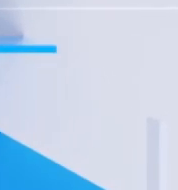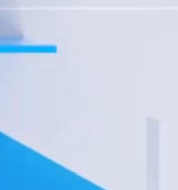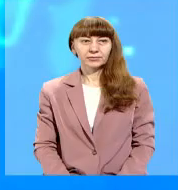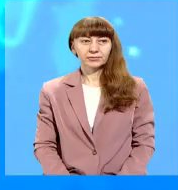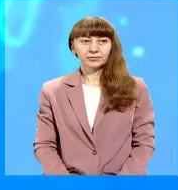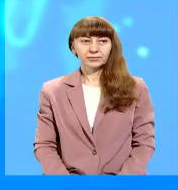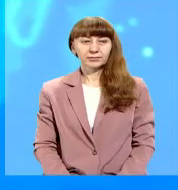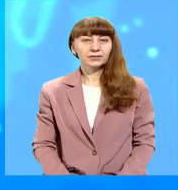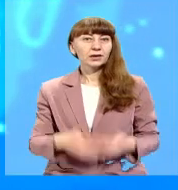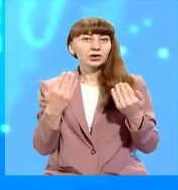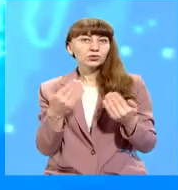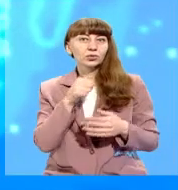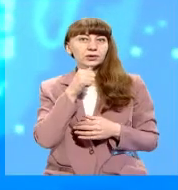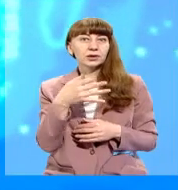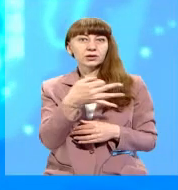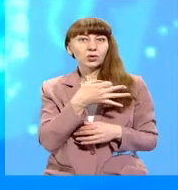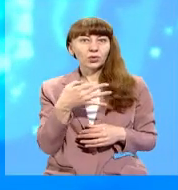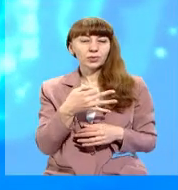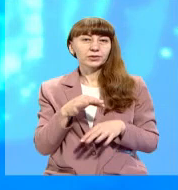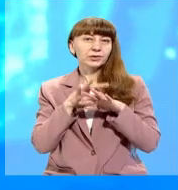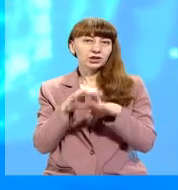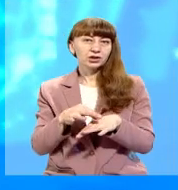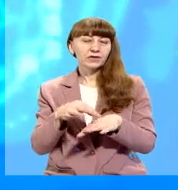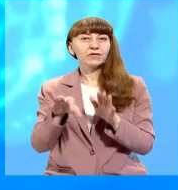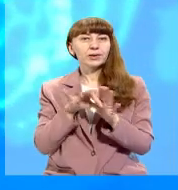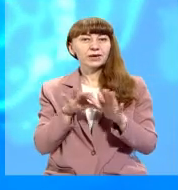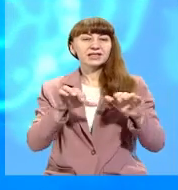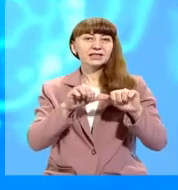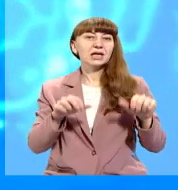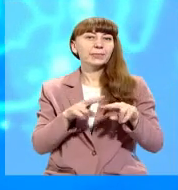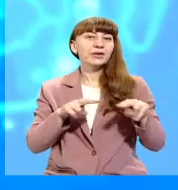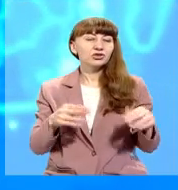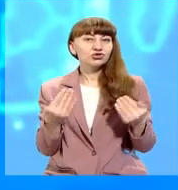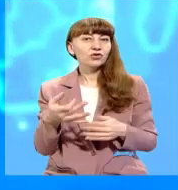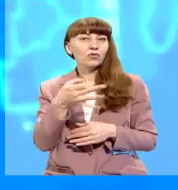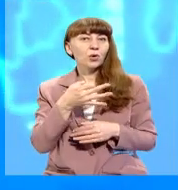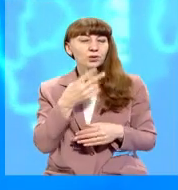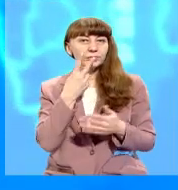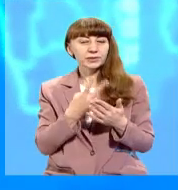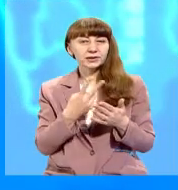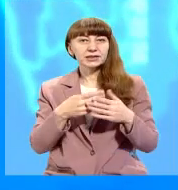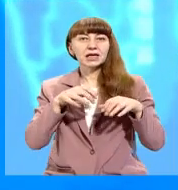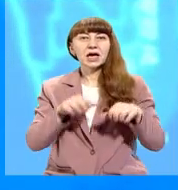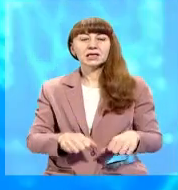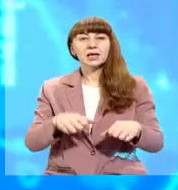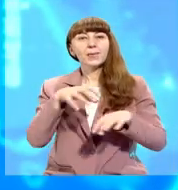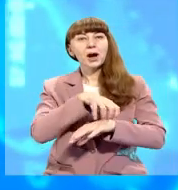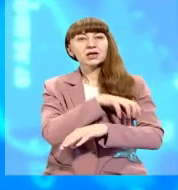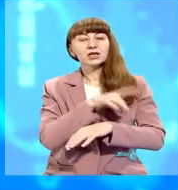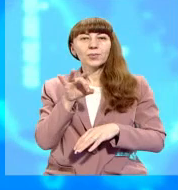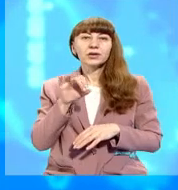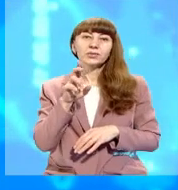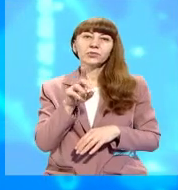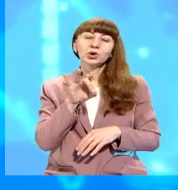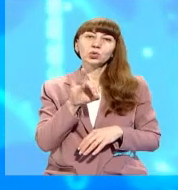стажировок сегодня в Кустанайской области прошли выборы в сенат парламента теперь область будет представляет председатель филиала партии аманат